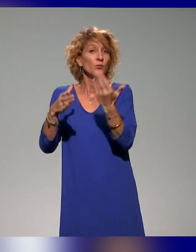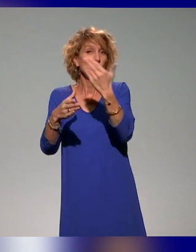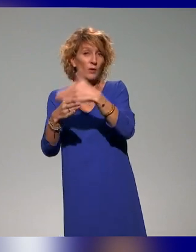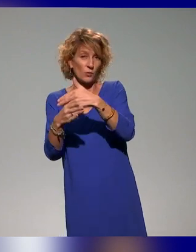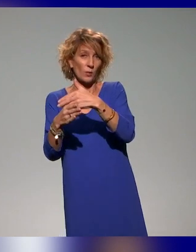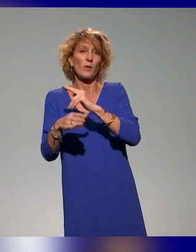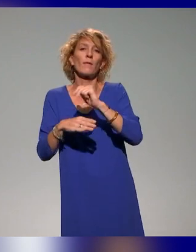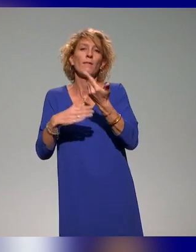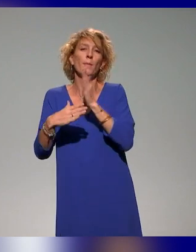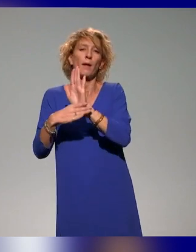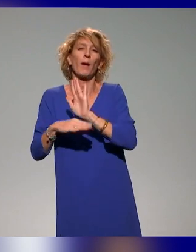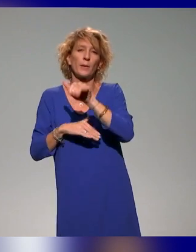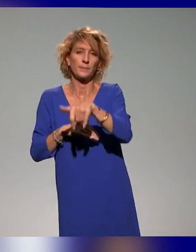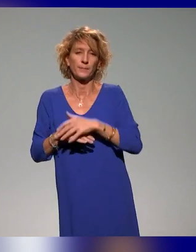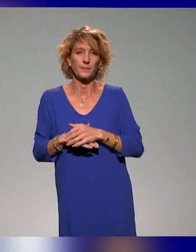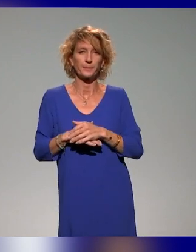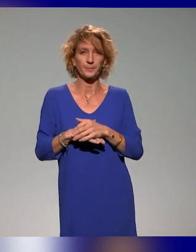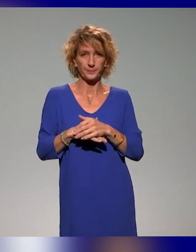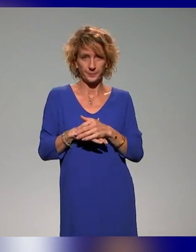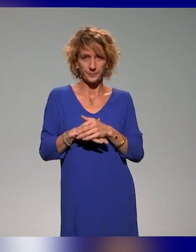je présenterai tout à l'heure.